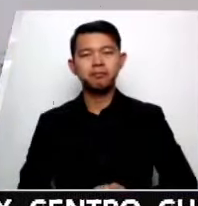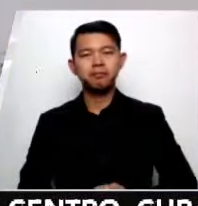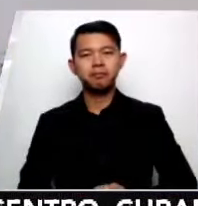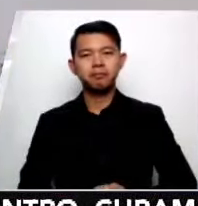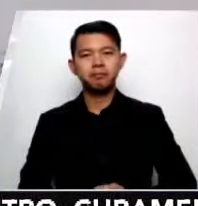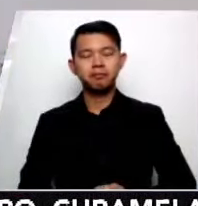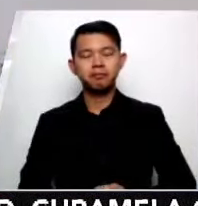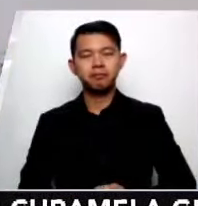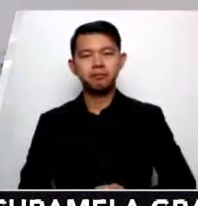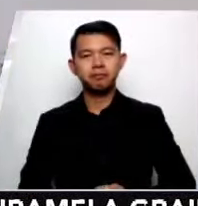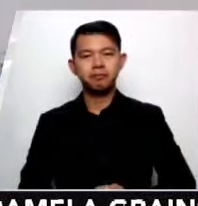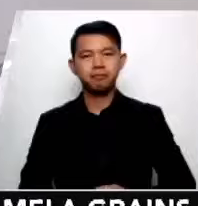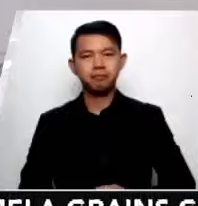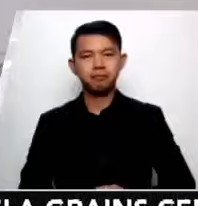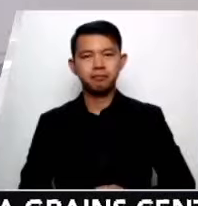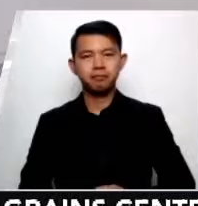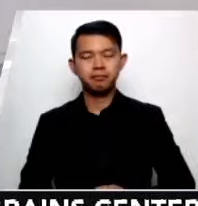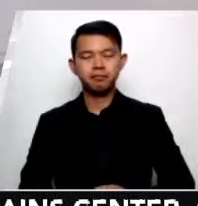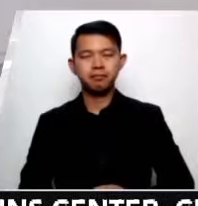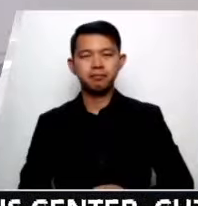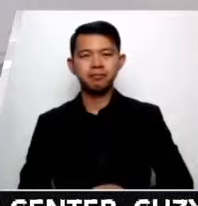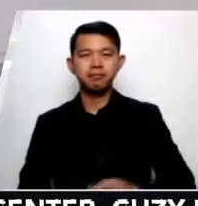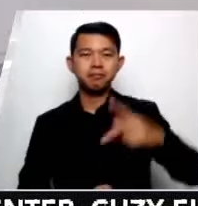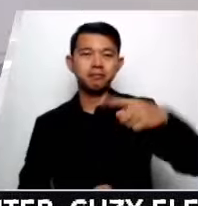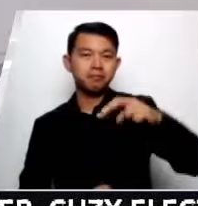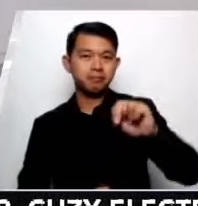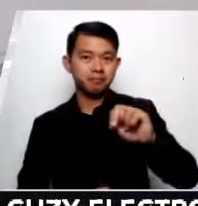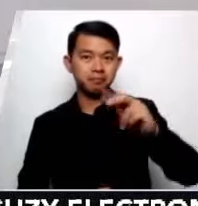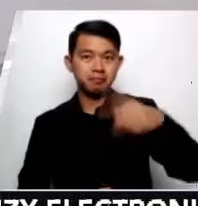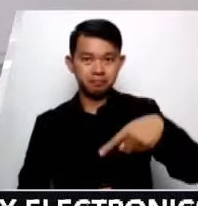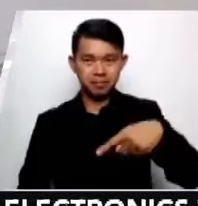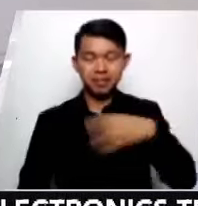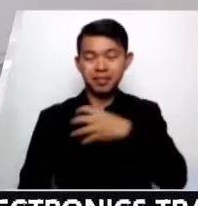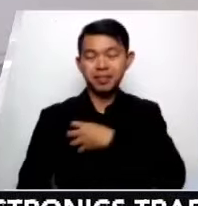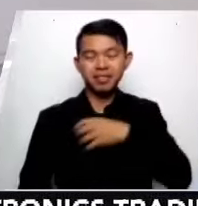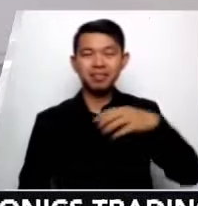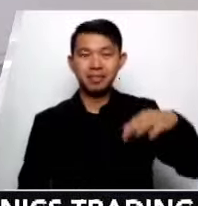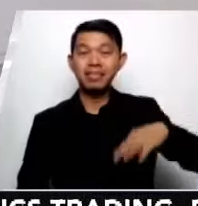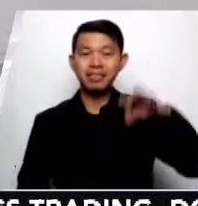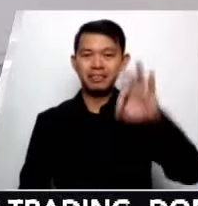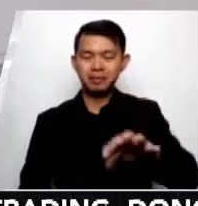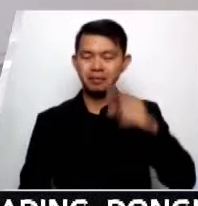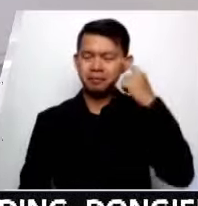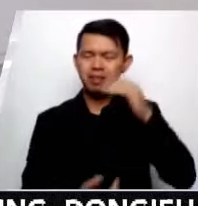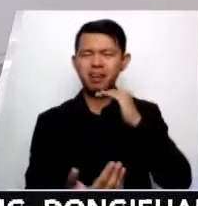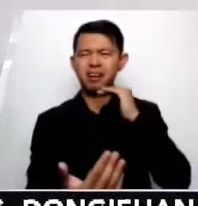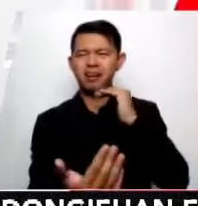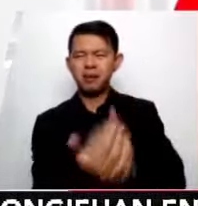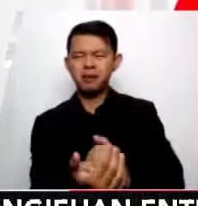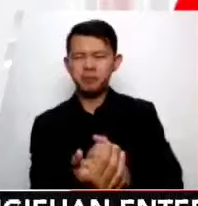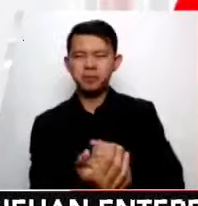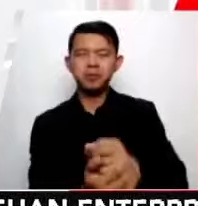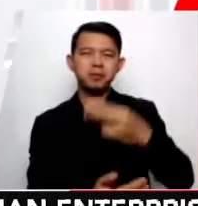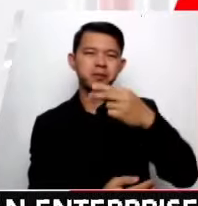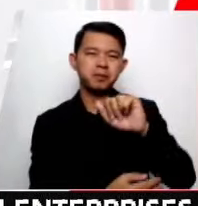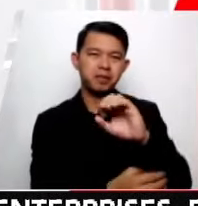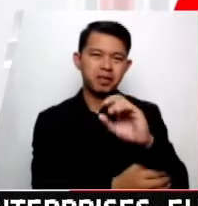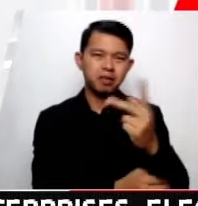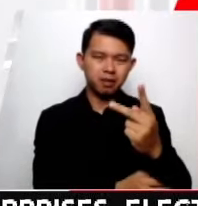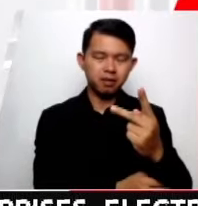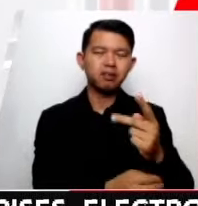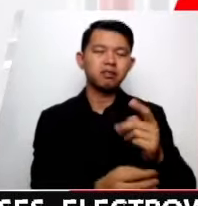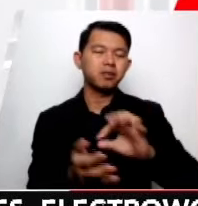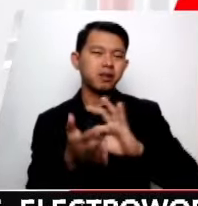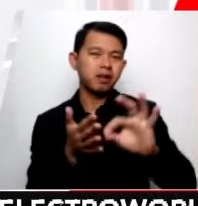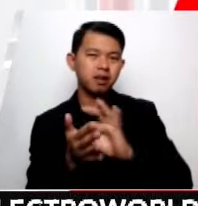my tips ang PNP anti-cyber crime group para hindi mabiktima ng hijack profile scam Hwag basta-basta i-click